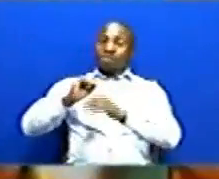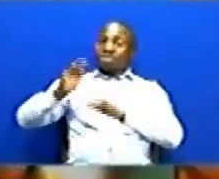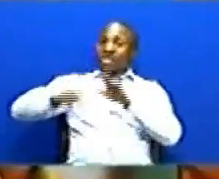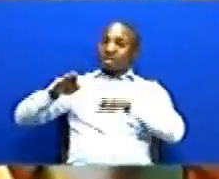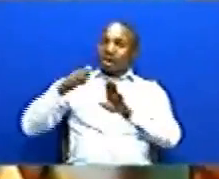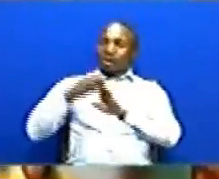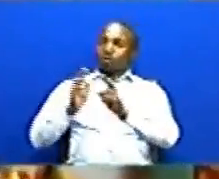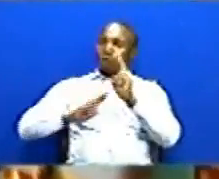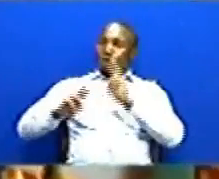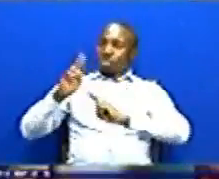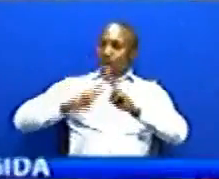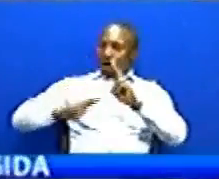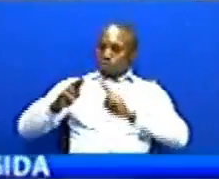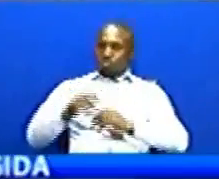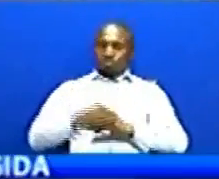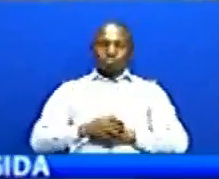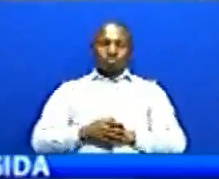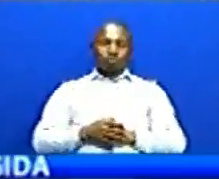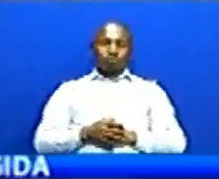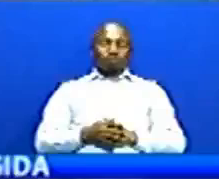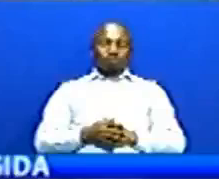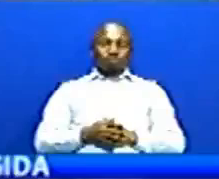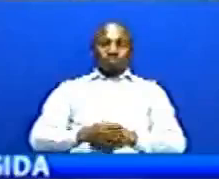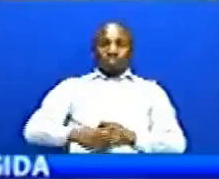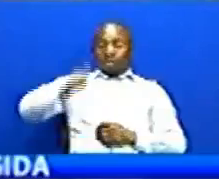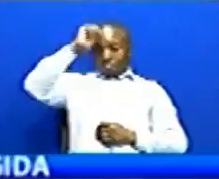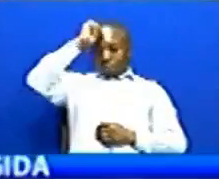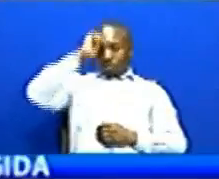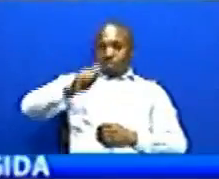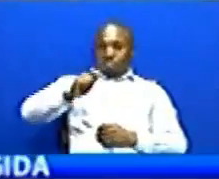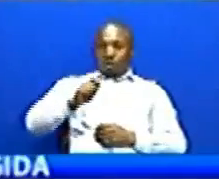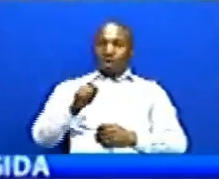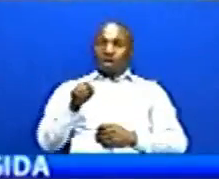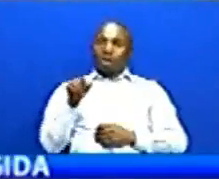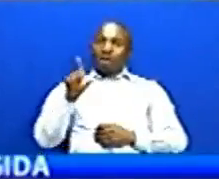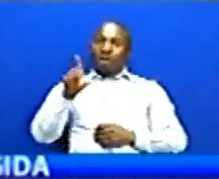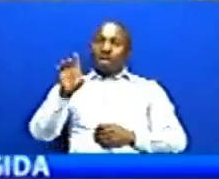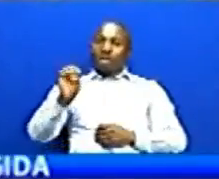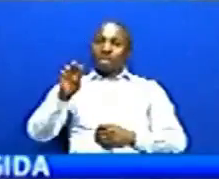Mheshimiwa God Bless Lema, mbunge wa jimbo la Arusha mjini,